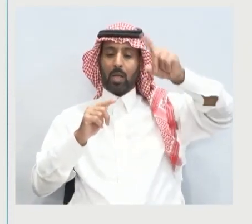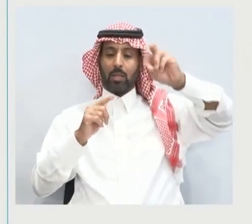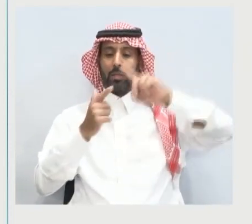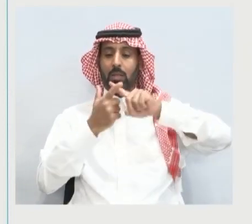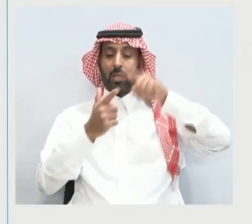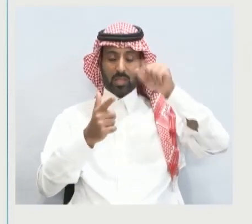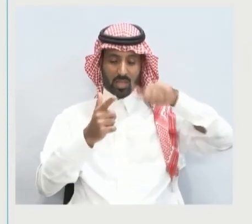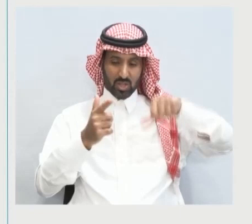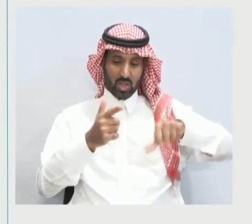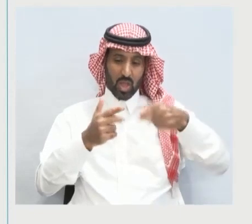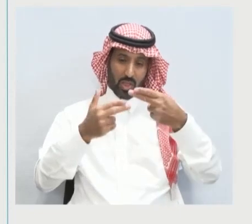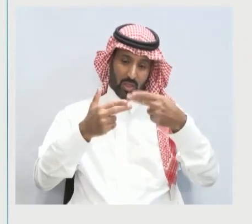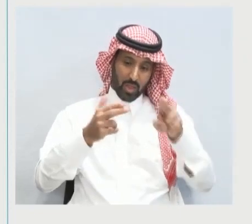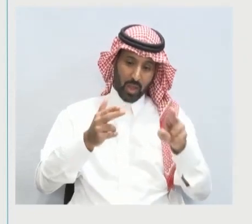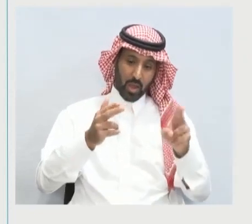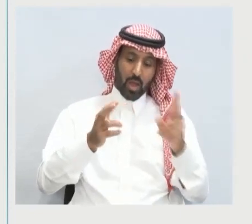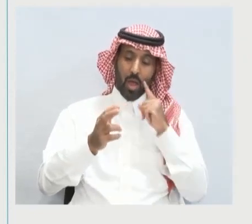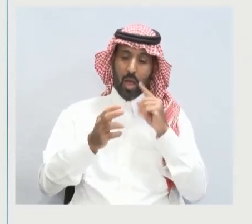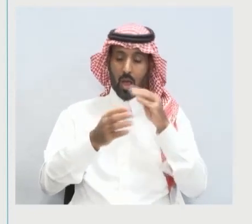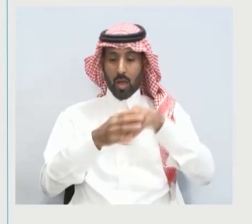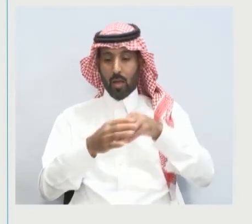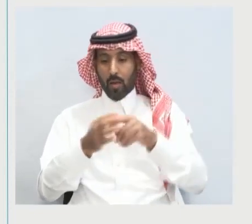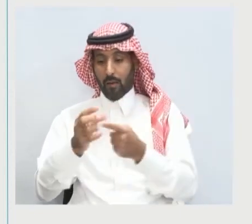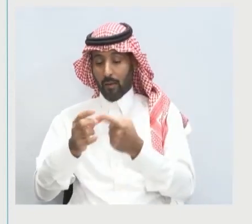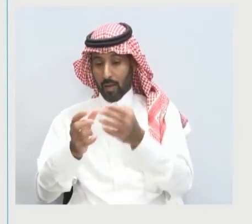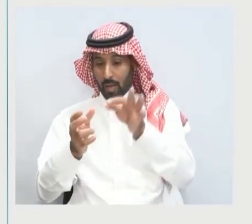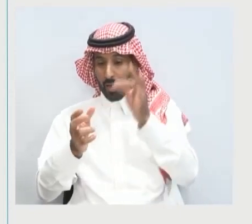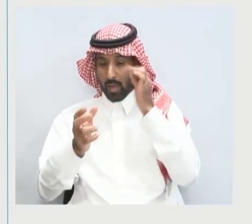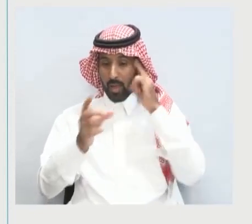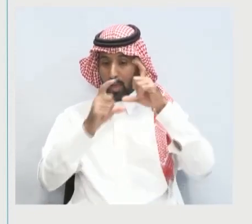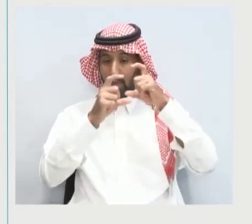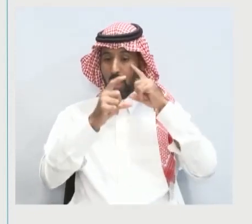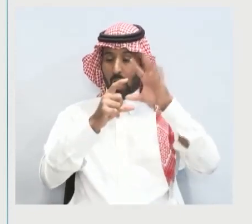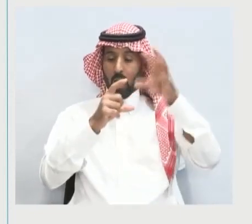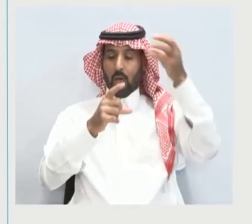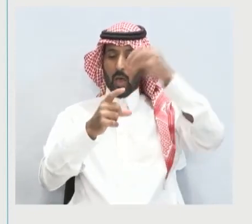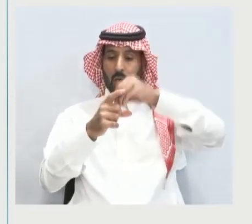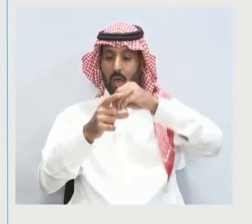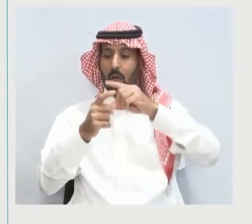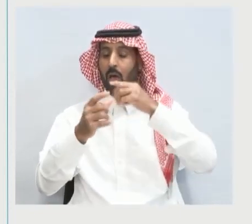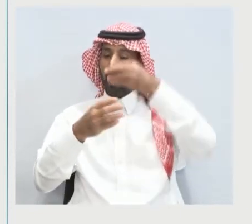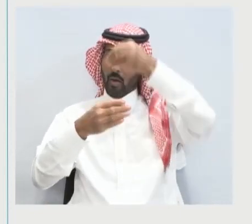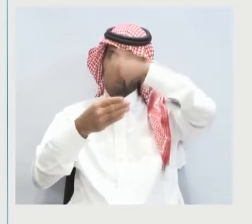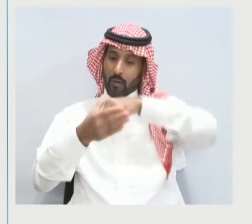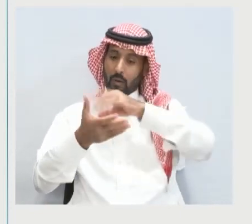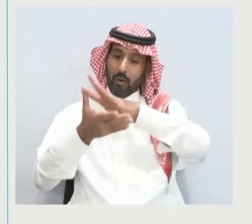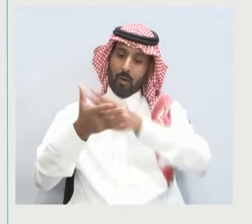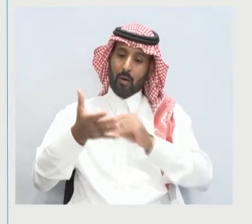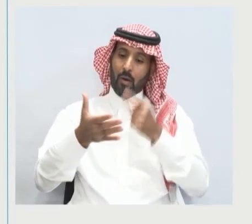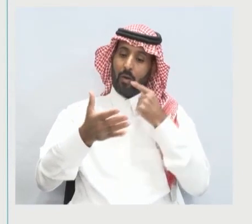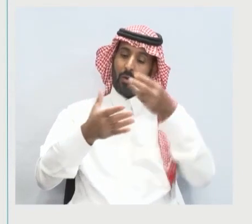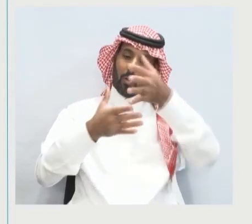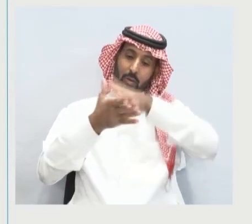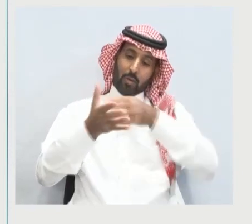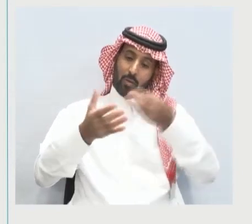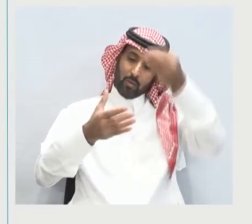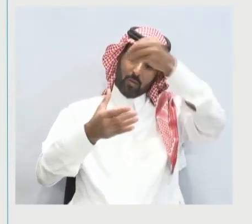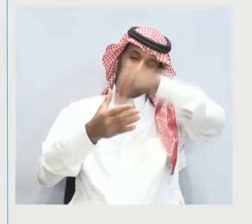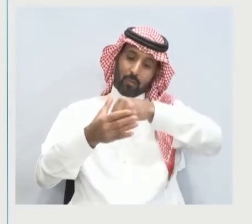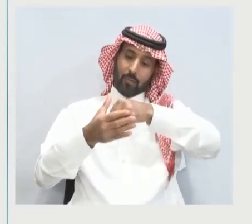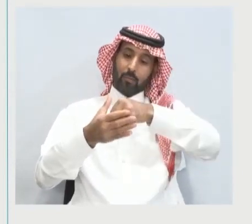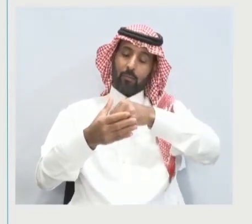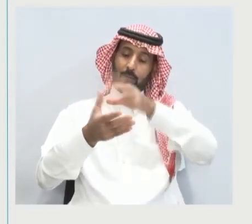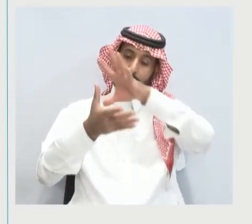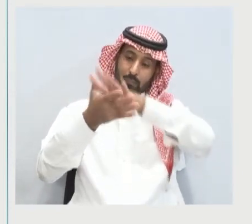انتر بعد ذلك نختار احدى الايقونات ومن ثم نضغط على ادراج بعد الضغط على ادراج